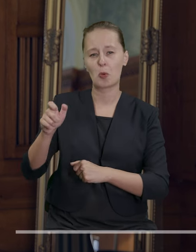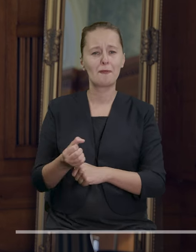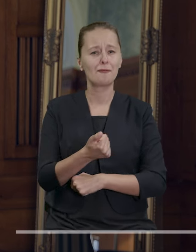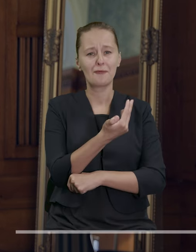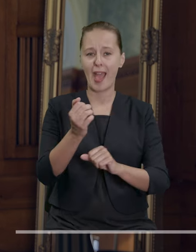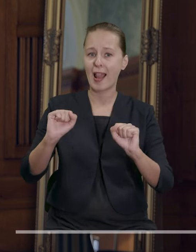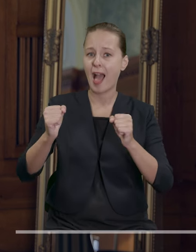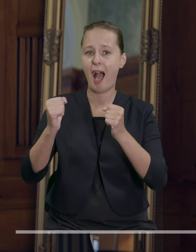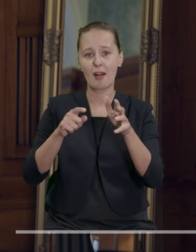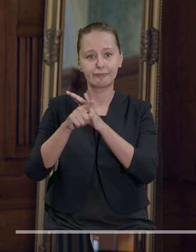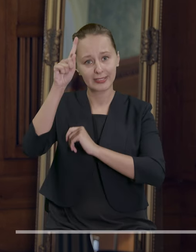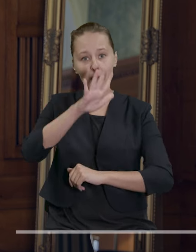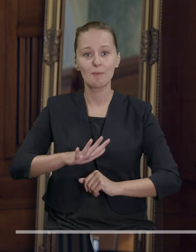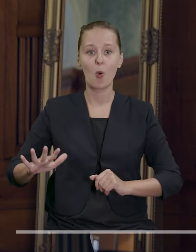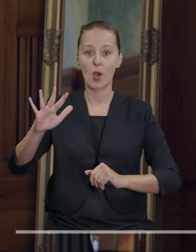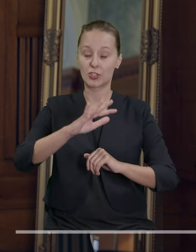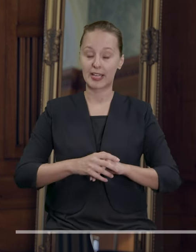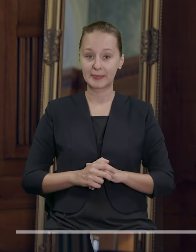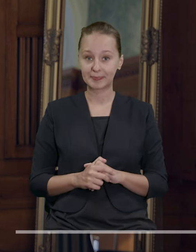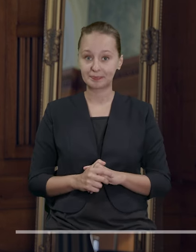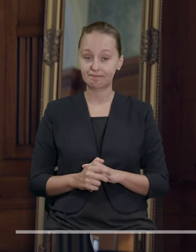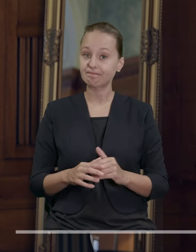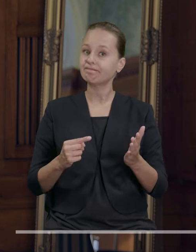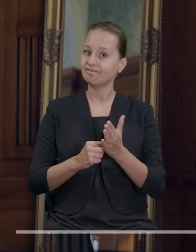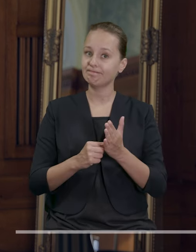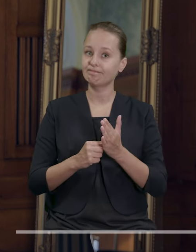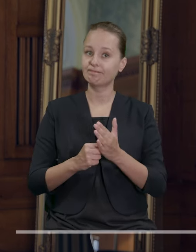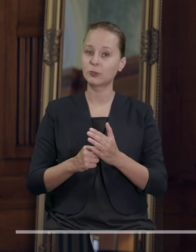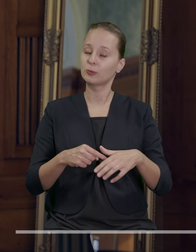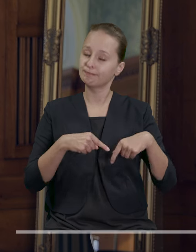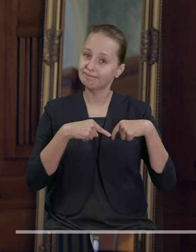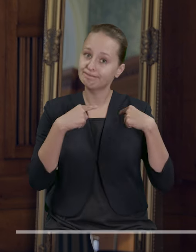indywidualnie w wiele akcji humanitarnych. I tutaj